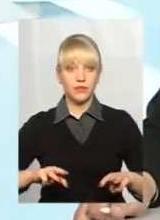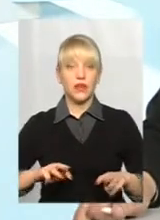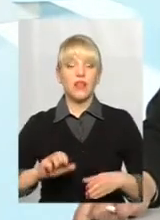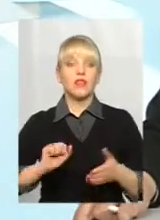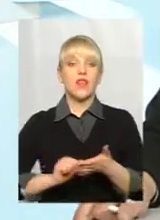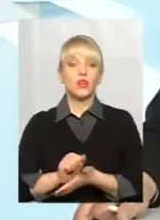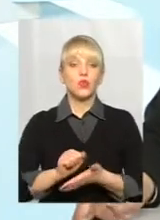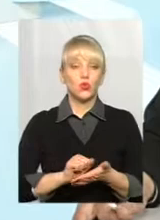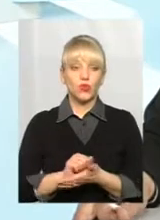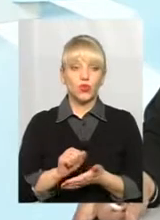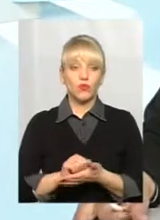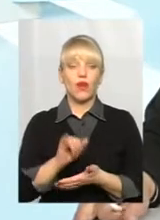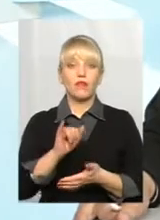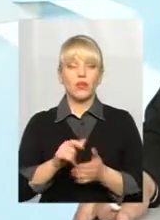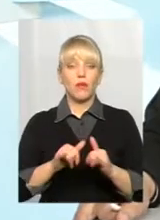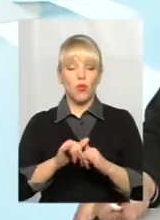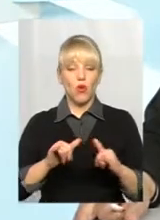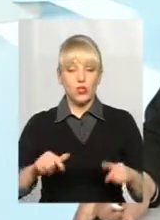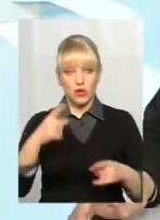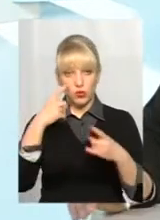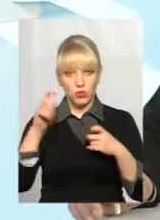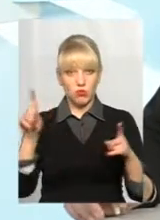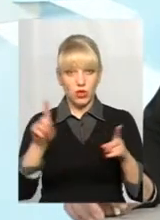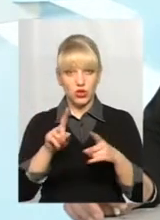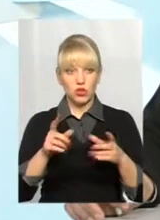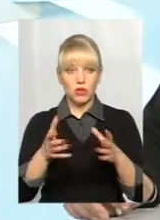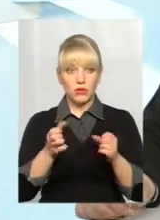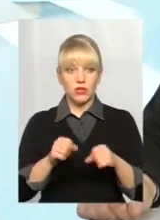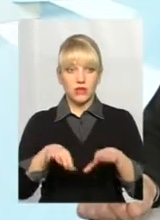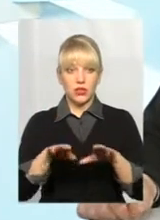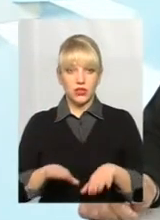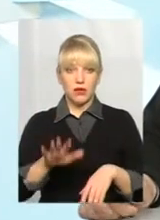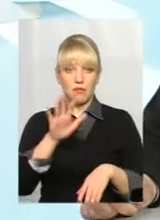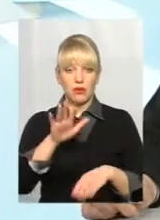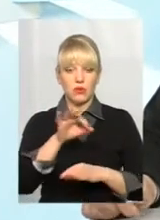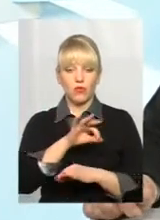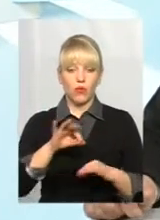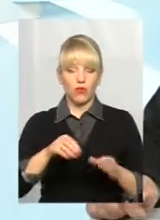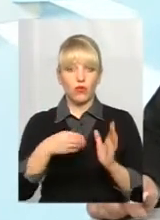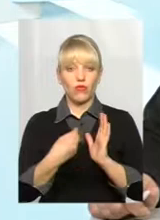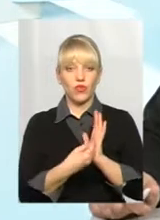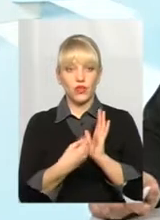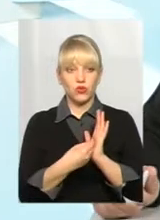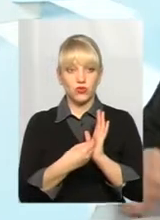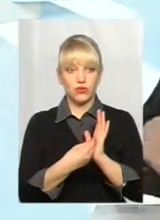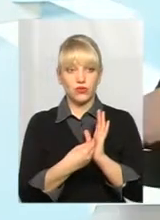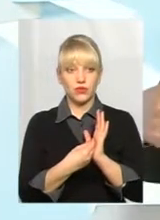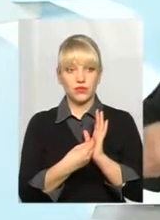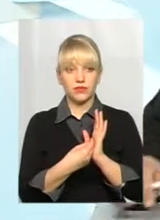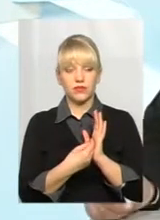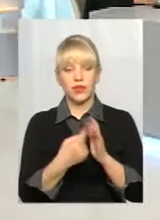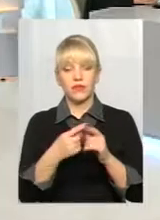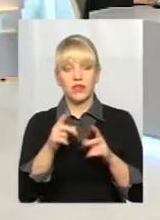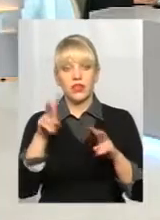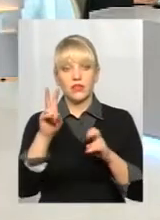надрукував, поширив вчора інформацію, що він прийняв рішення, там 5 проєктів фінансових, значить, ну, він